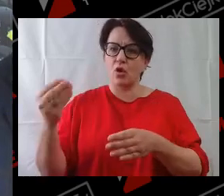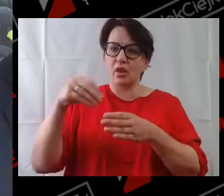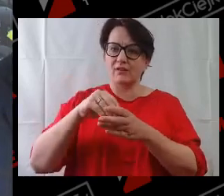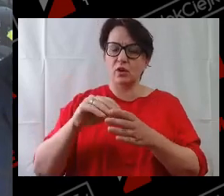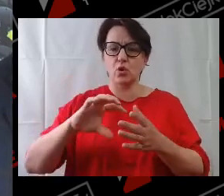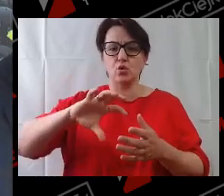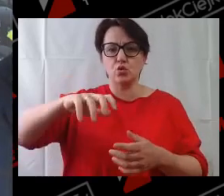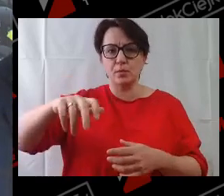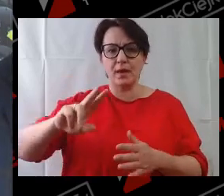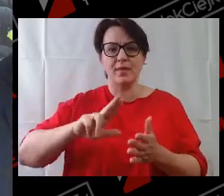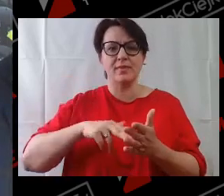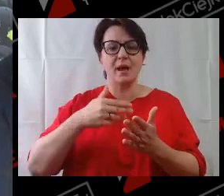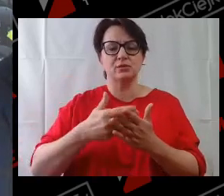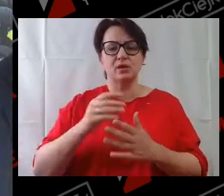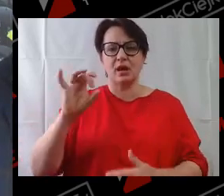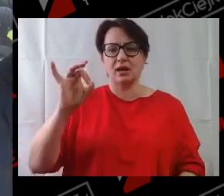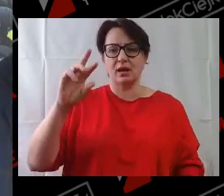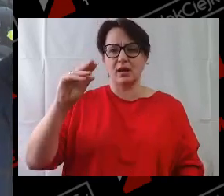w